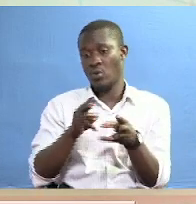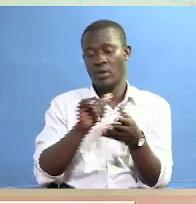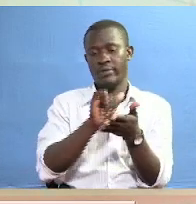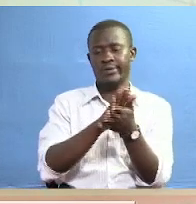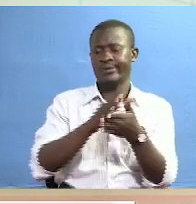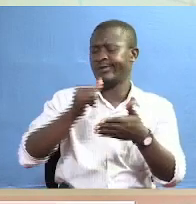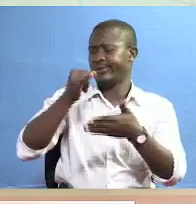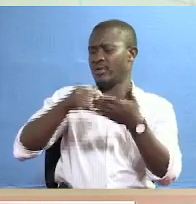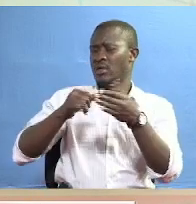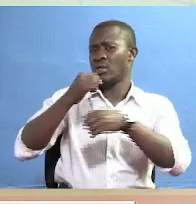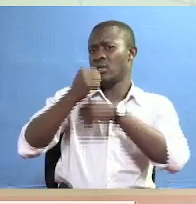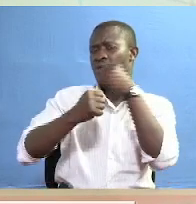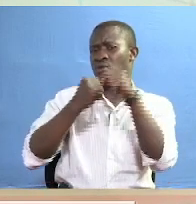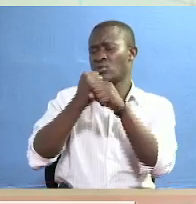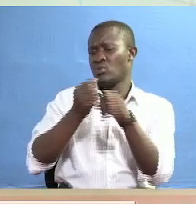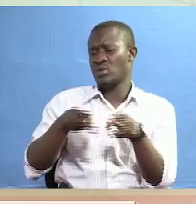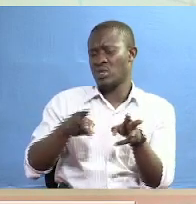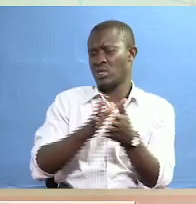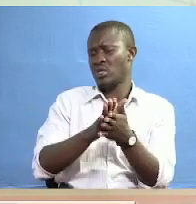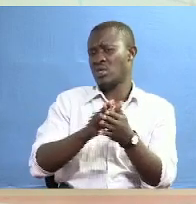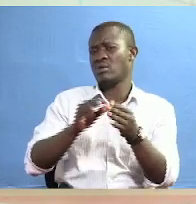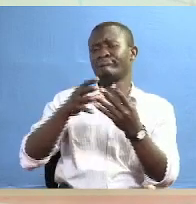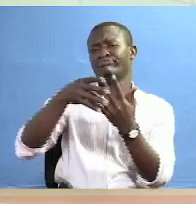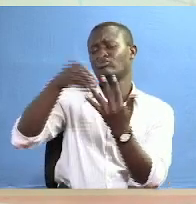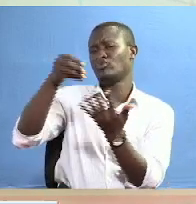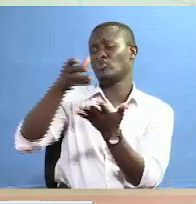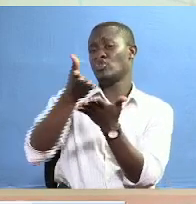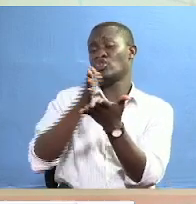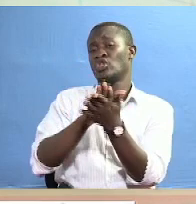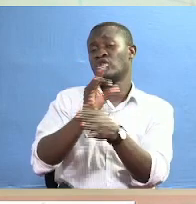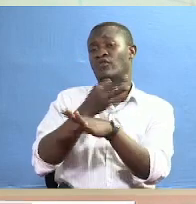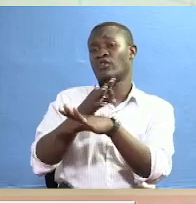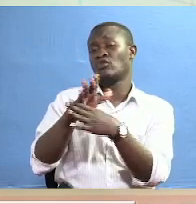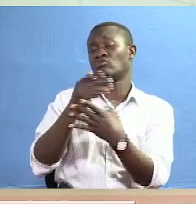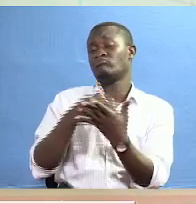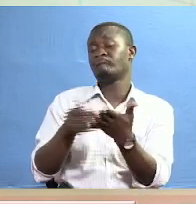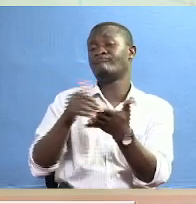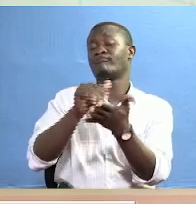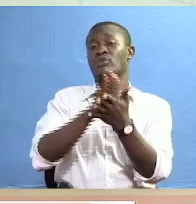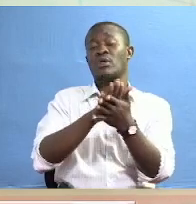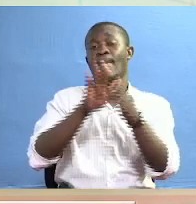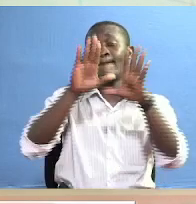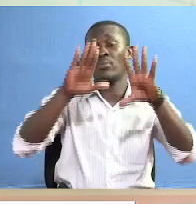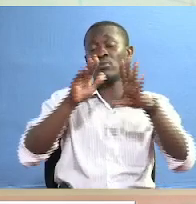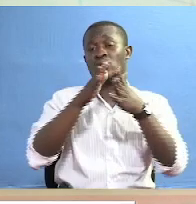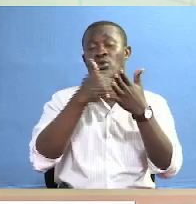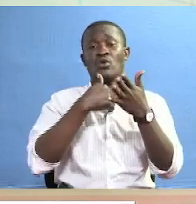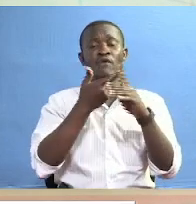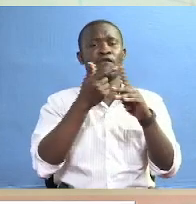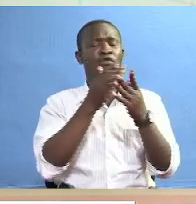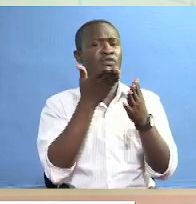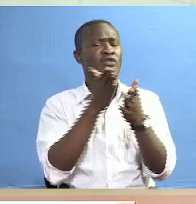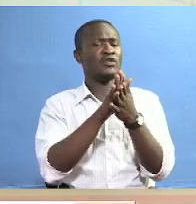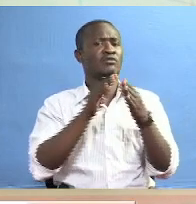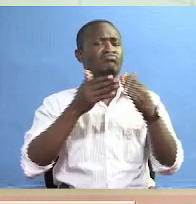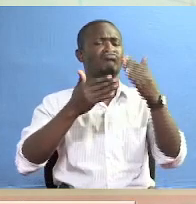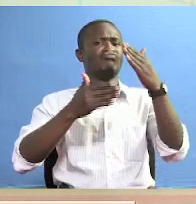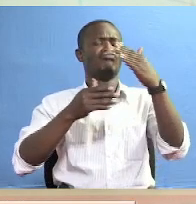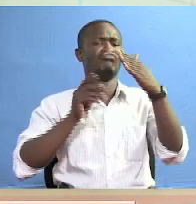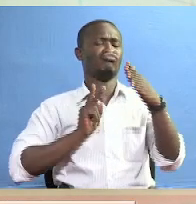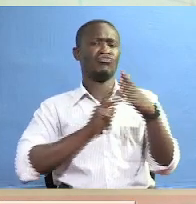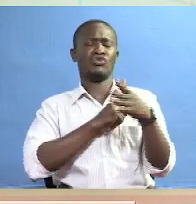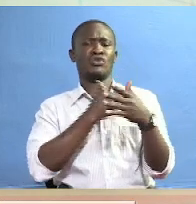ya kutamatisha mwaka kwa njia ya kipekee. Hafla hii ilitiwa ladha na wanamitindo anuai kutoka chuoni humu,